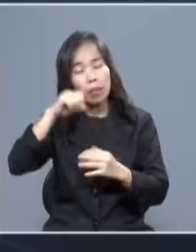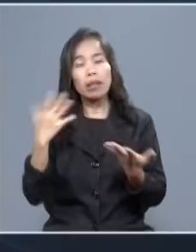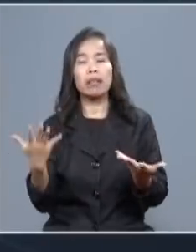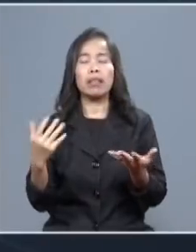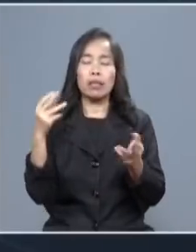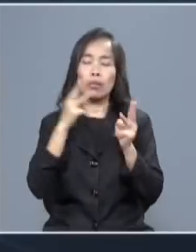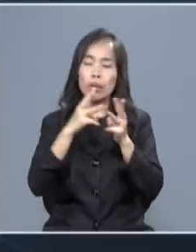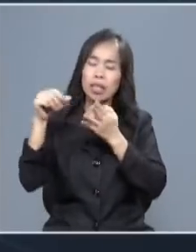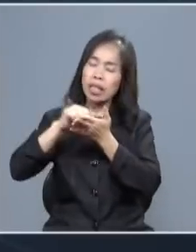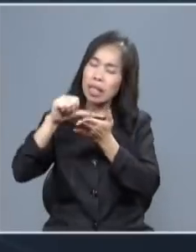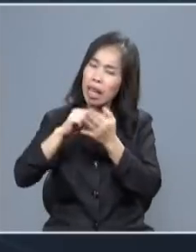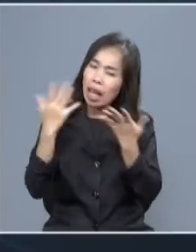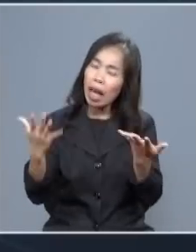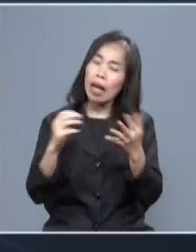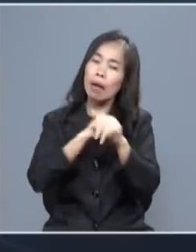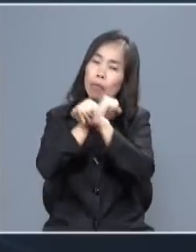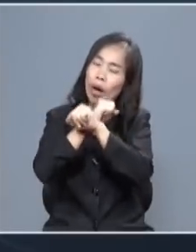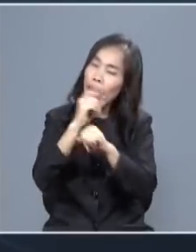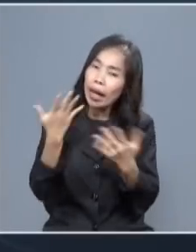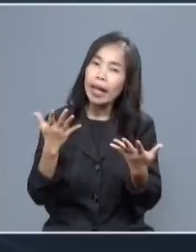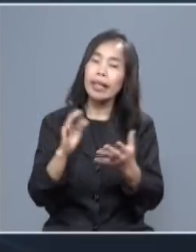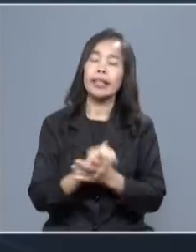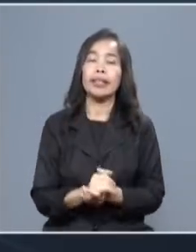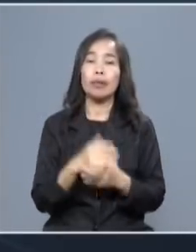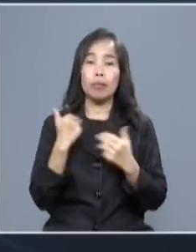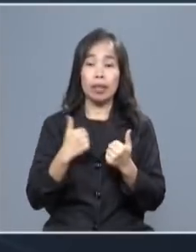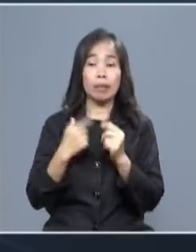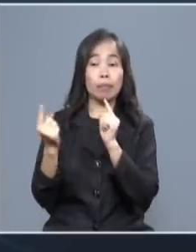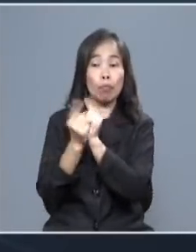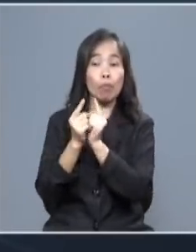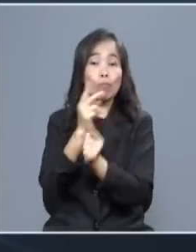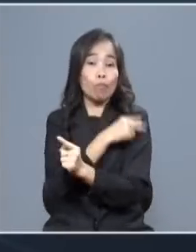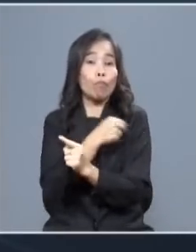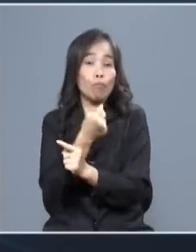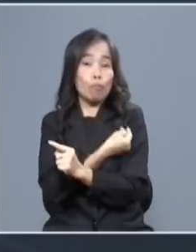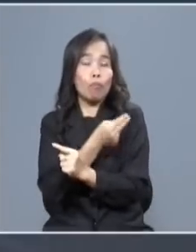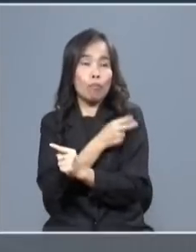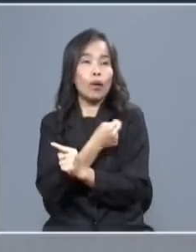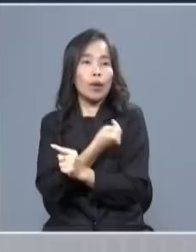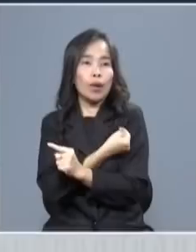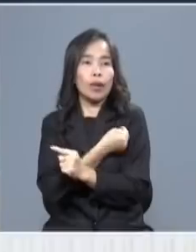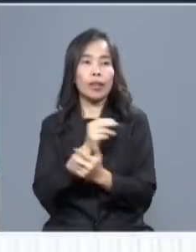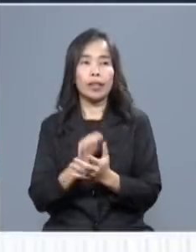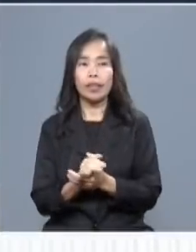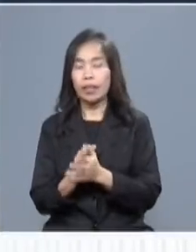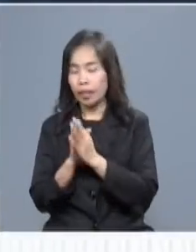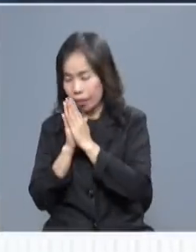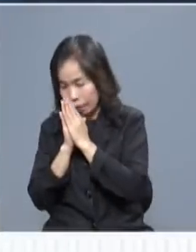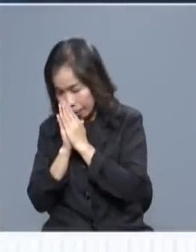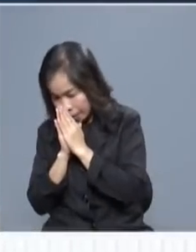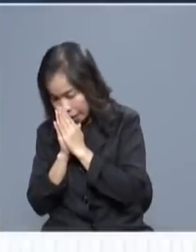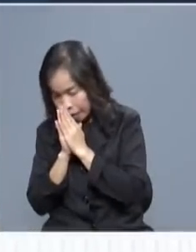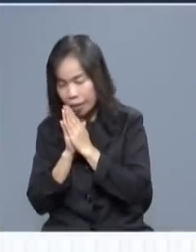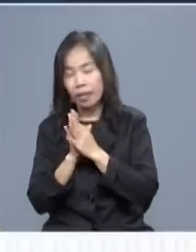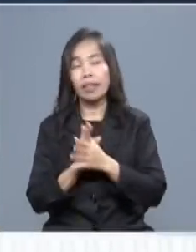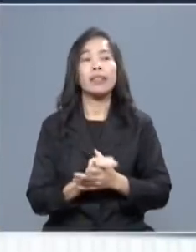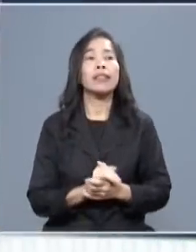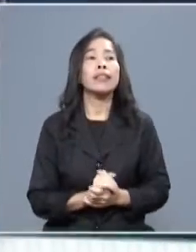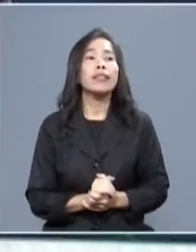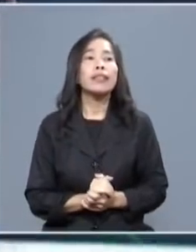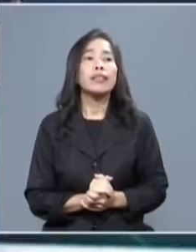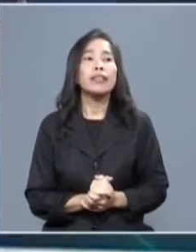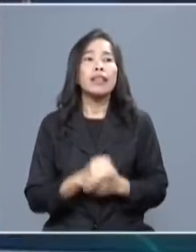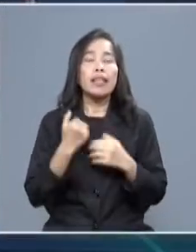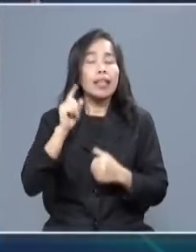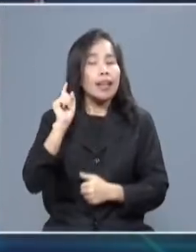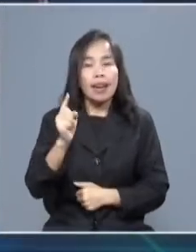แก้ไขป้องกันกันยังไงนะคะตอนนี้ค่ะดิฉันอยู่กับคุณหมอกอล์ฟนะคะนายแพทย์สิทธาลิขิตนุกูลค่ะสวัสดีค่ะสวัสดีครับน้องเอิ้นสวัสดีครับคุณผู้ชมอย่าง